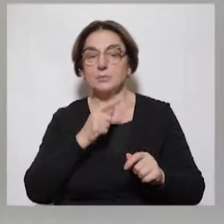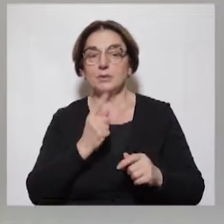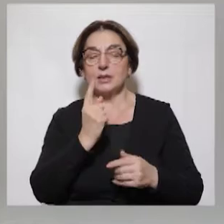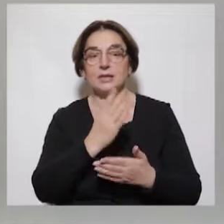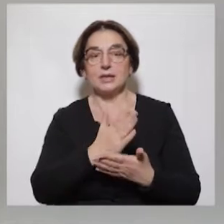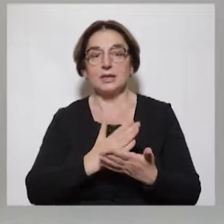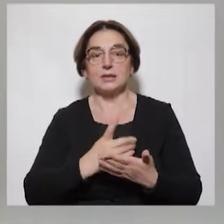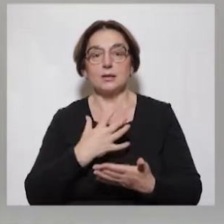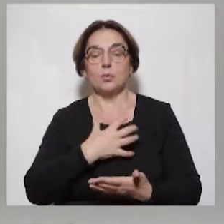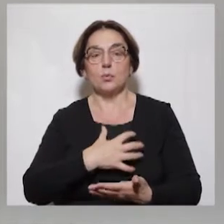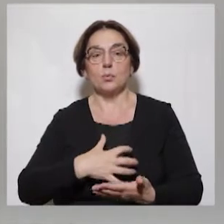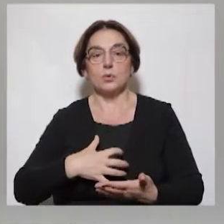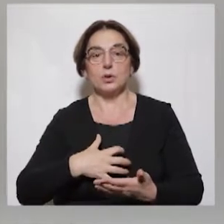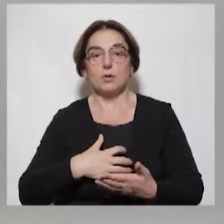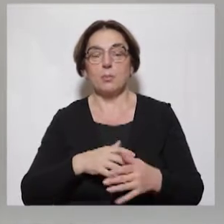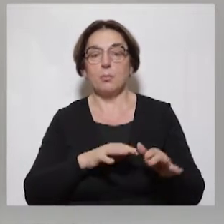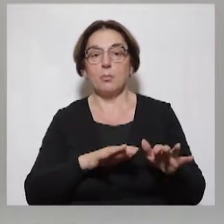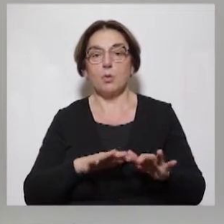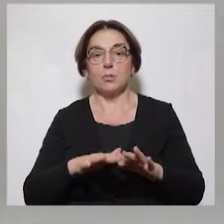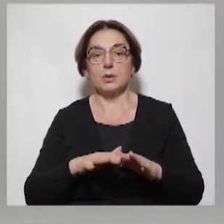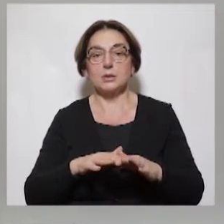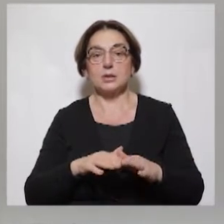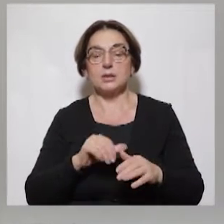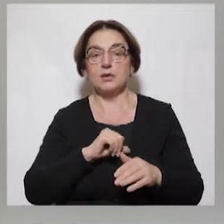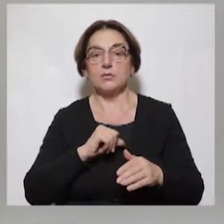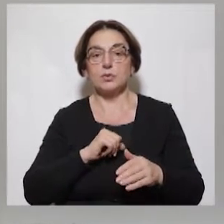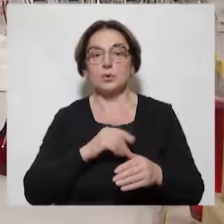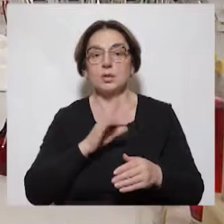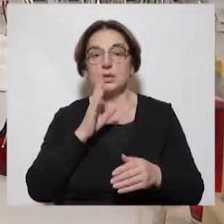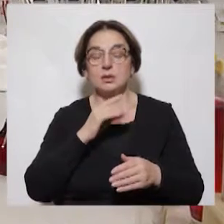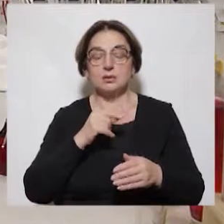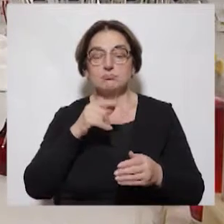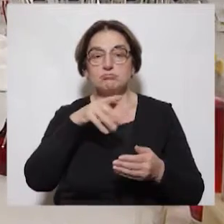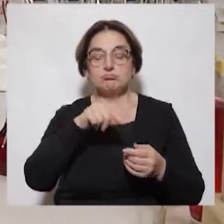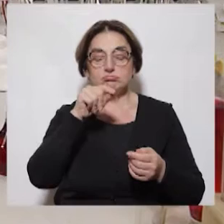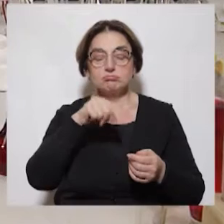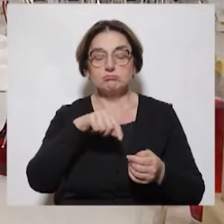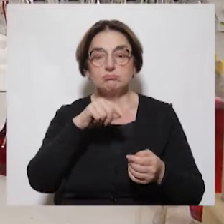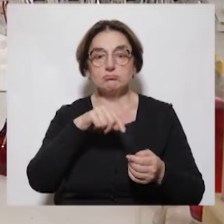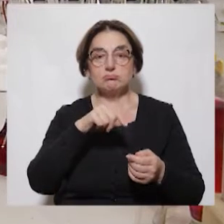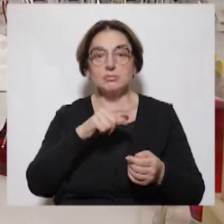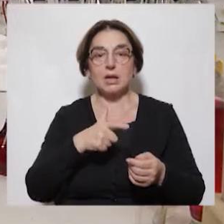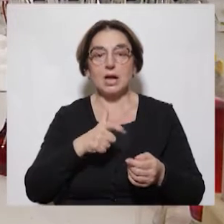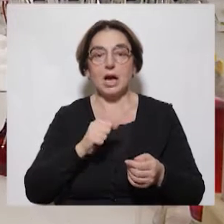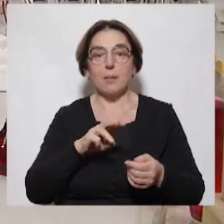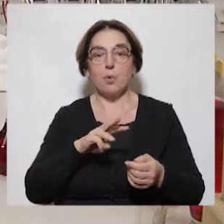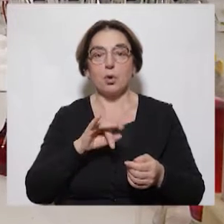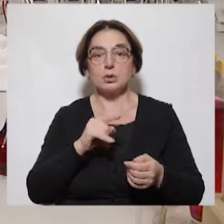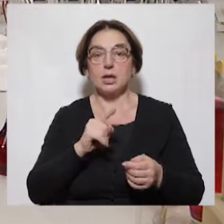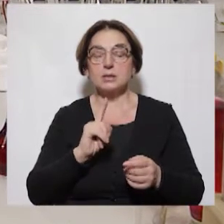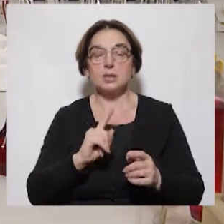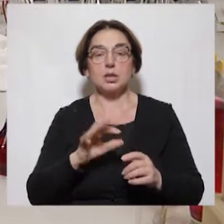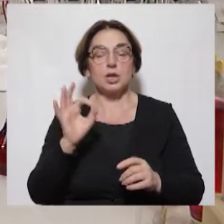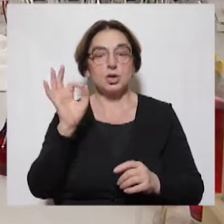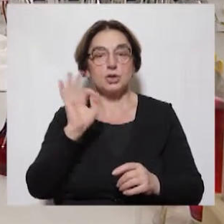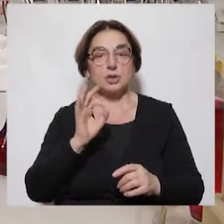ერთ-ერთ უმნიშვნელოვანეს პროცესს, კერძოდ გამოხდის პროცესს. Minda გითხრათ, რომ გამოხდის პროცესი ყველასათვის ნაცნობია და